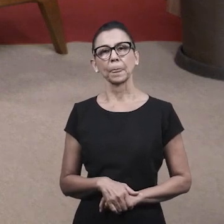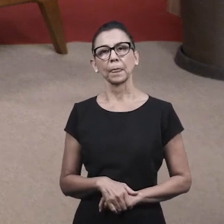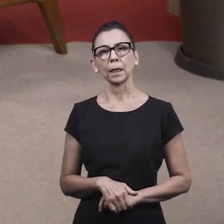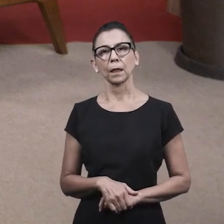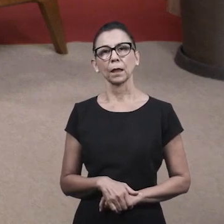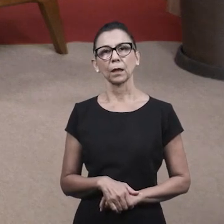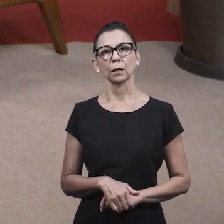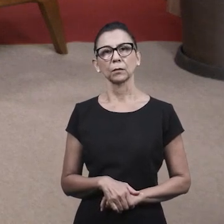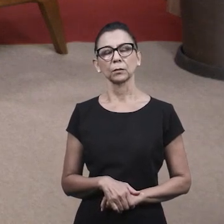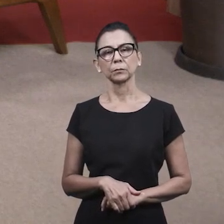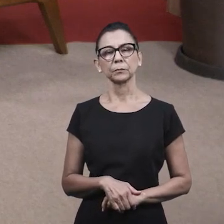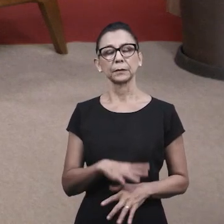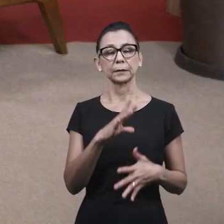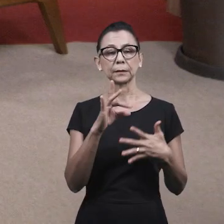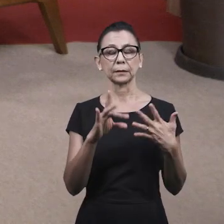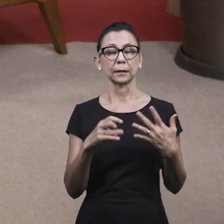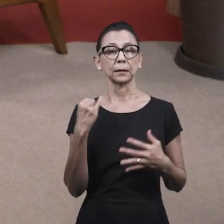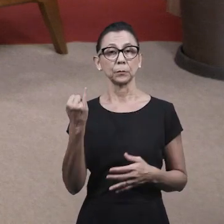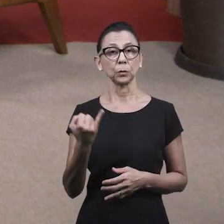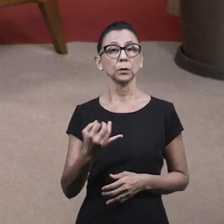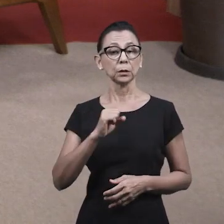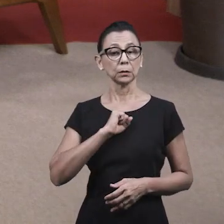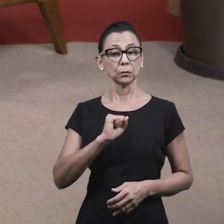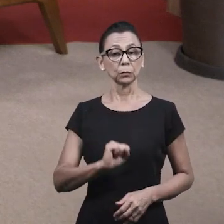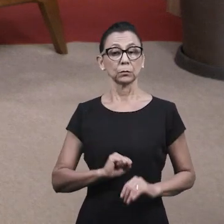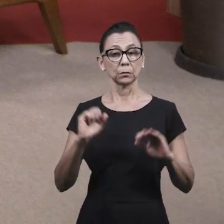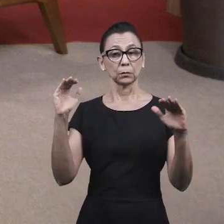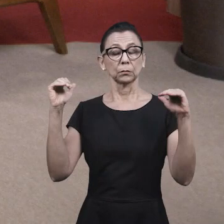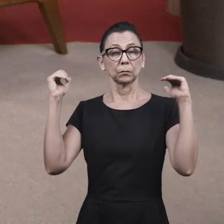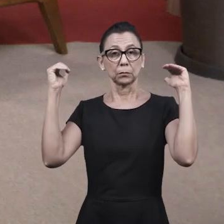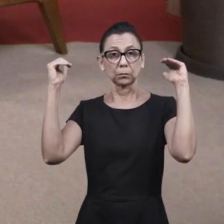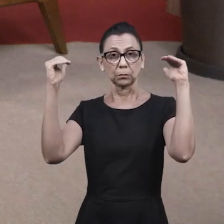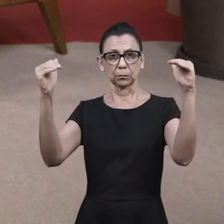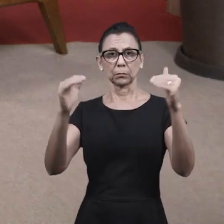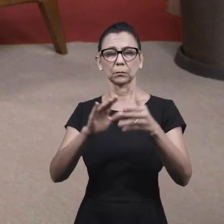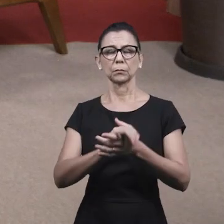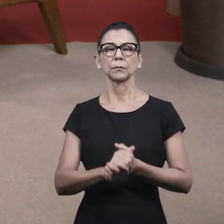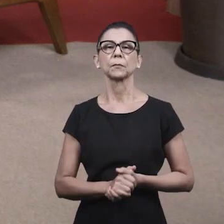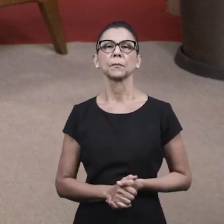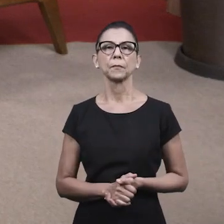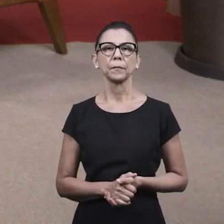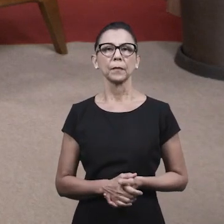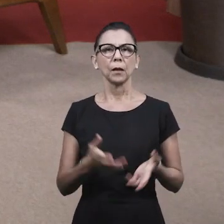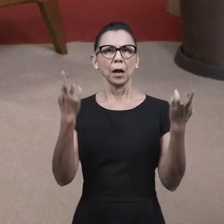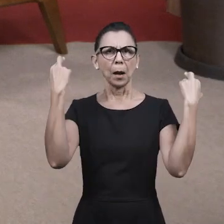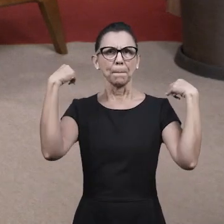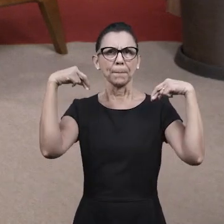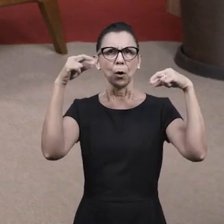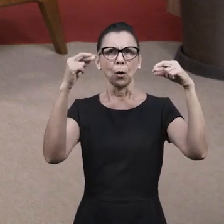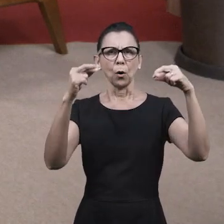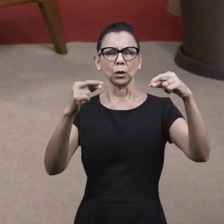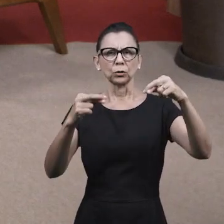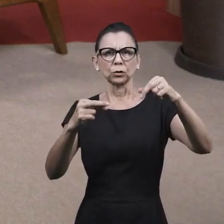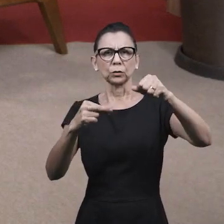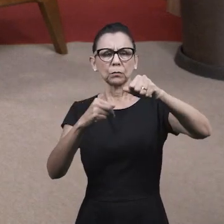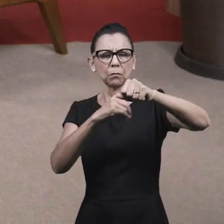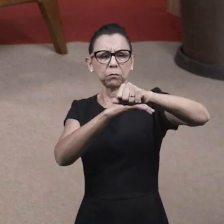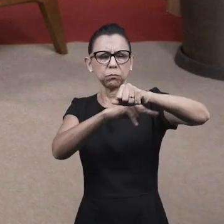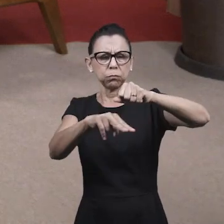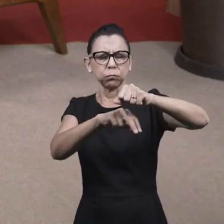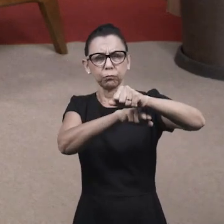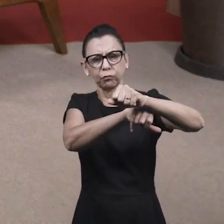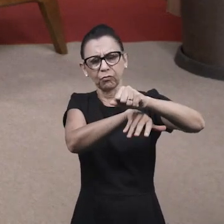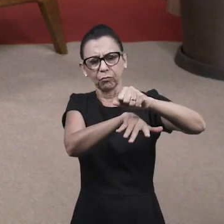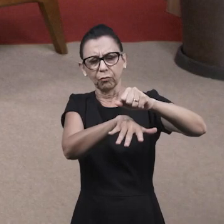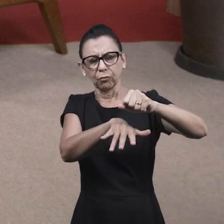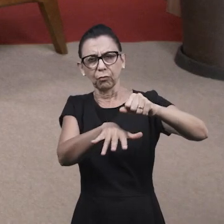donc ça commençait par lui. C'est pour cela qu'Hébreu dit, en venant le Christ, c'est le souverain sacrificateur. Ce sacrifice, le versement